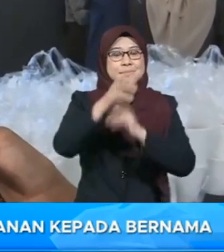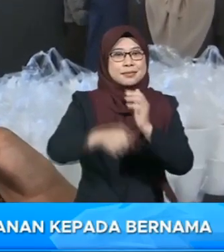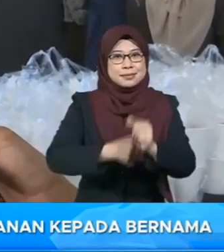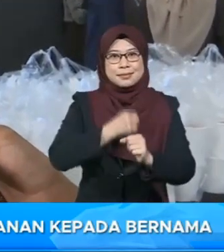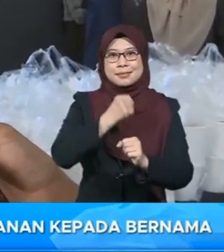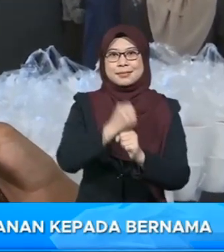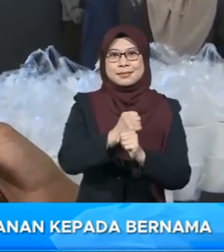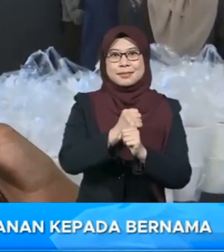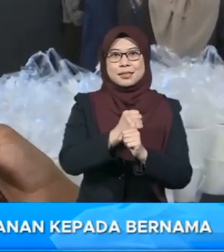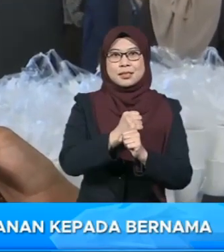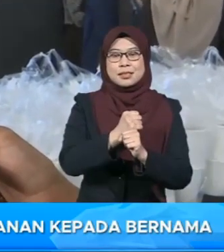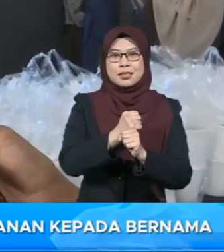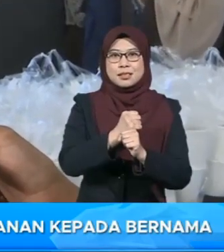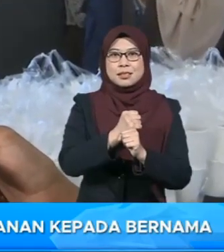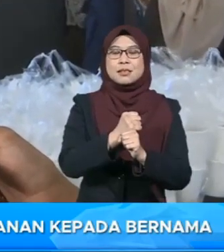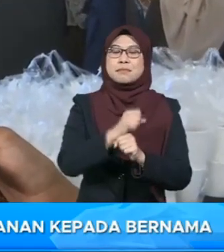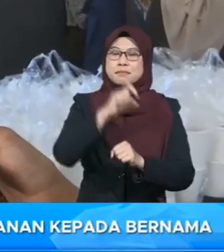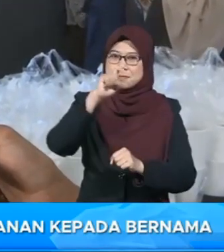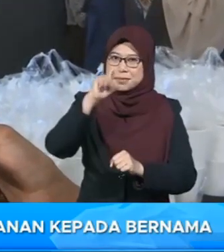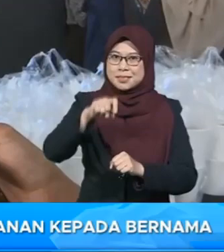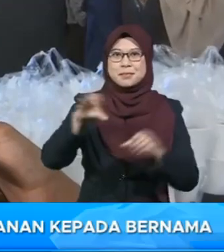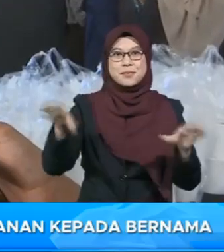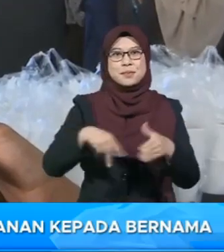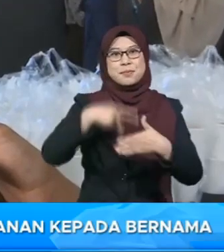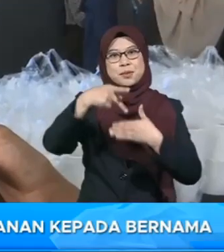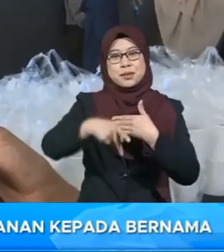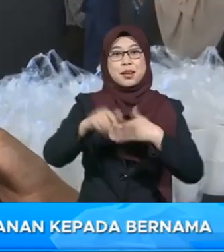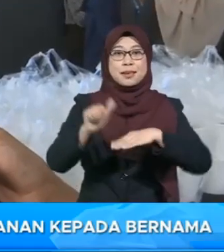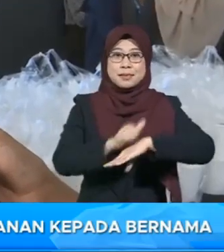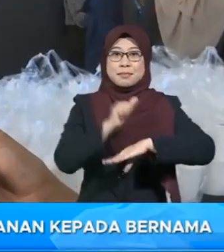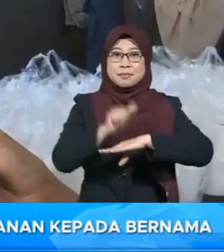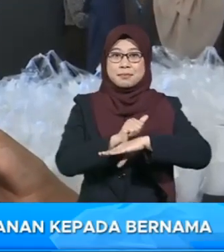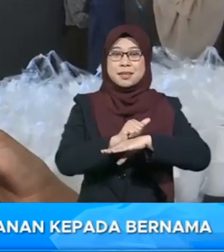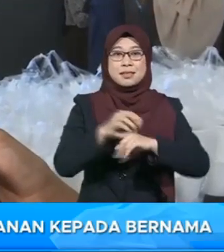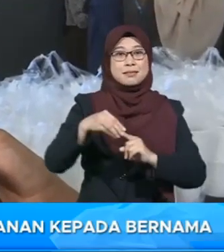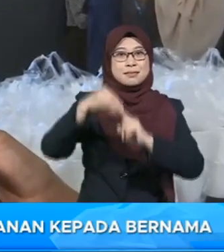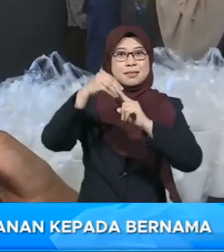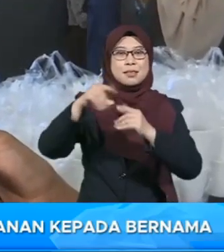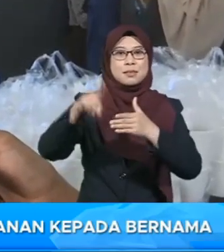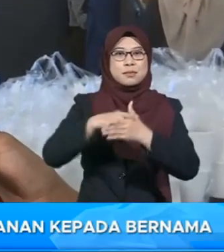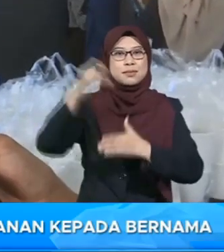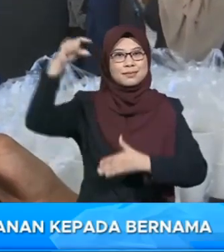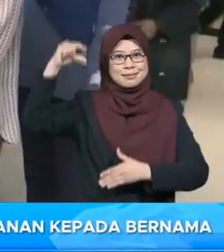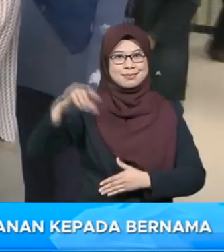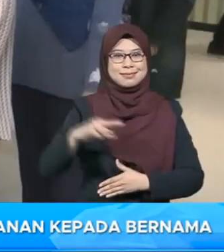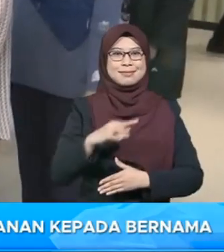kita tanya ketinggalan untuk melakukan program amal ini dalam bulan puasa